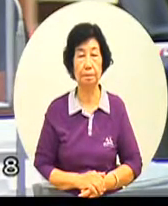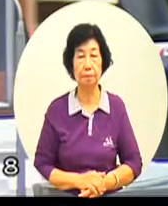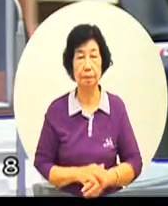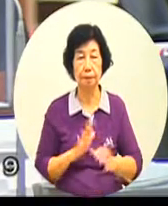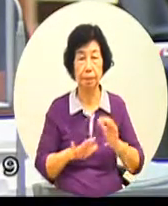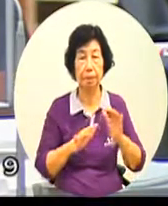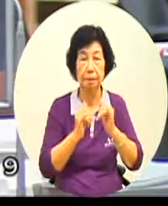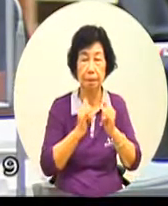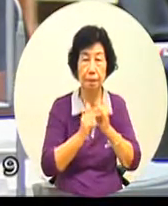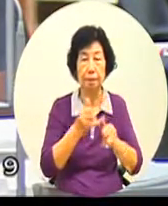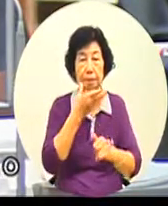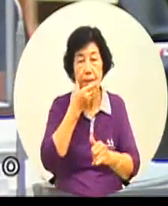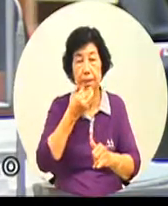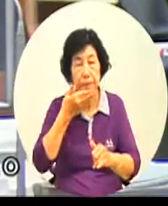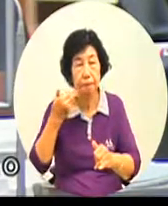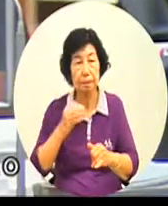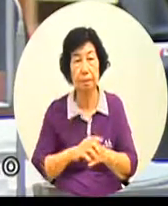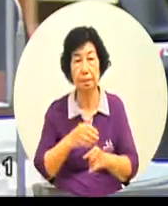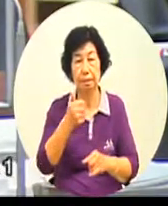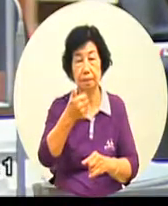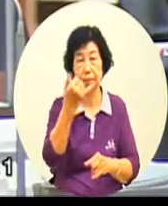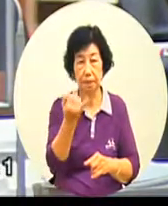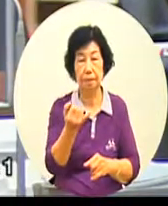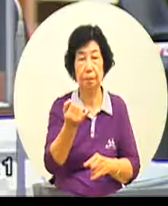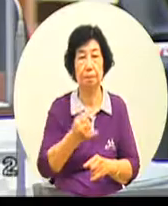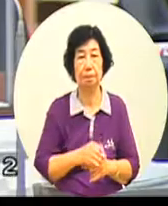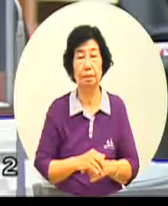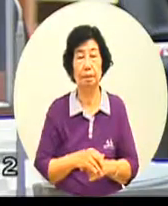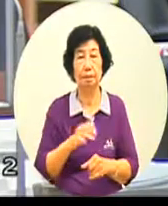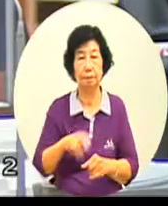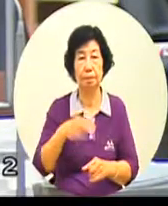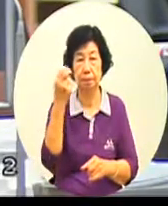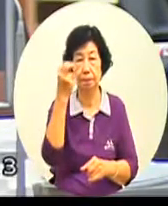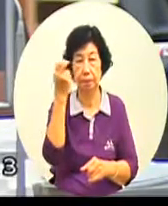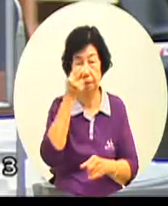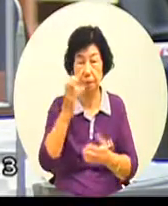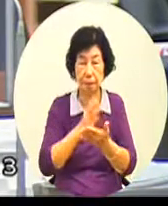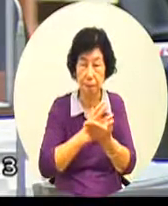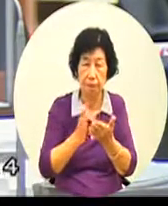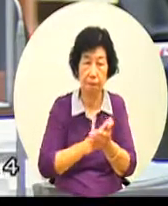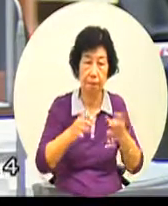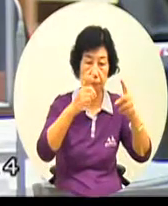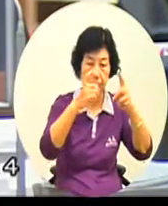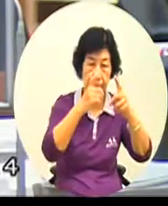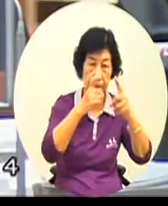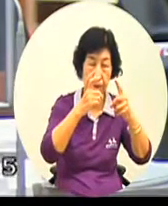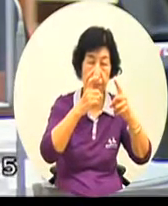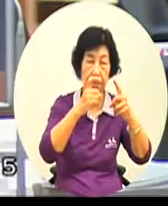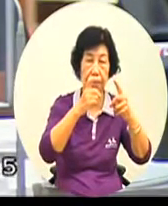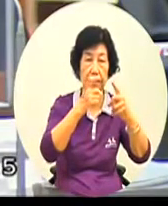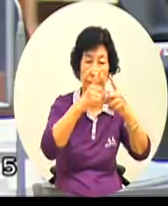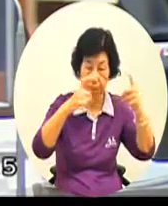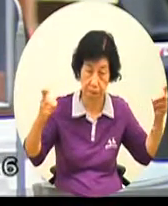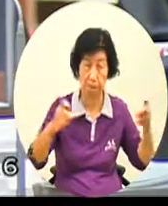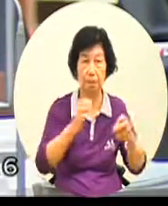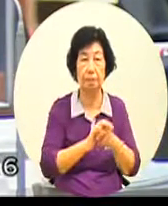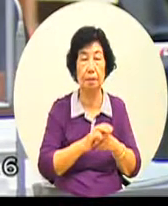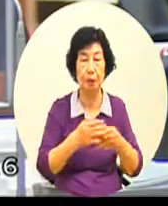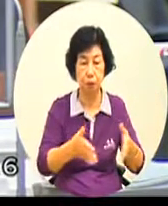哈，一向都来评定一个城市了哈，进步与否的重要依据了